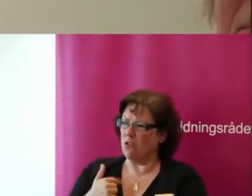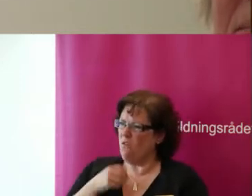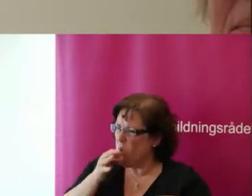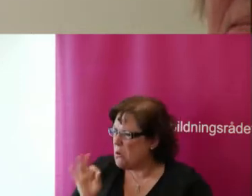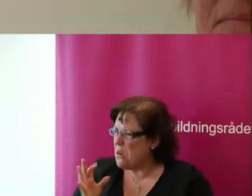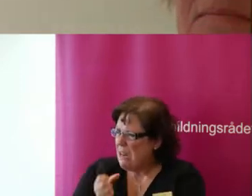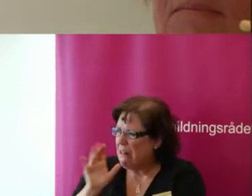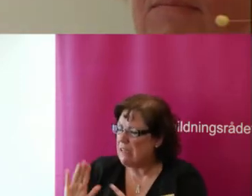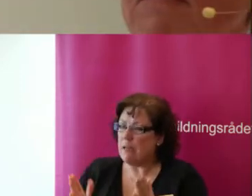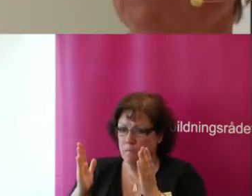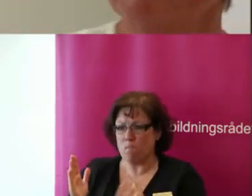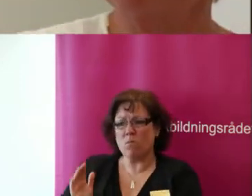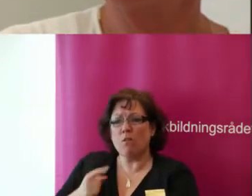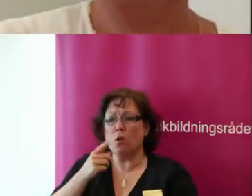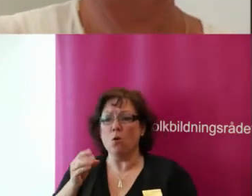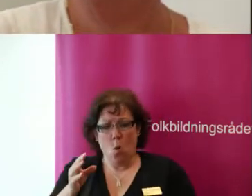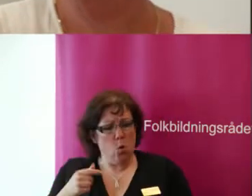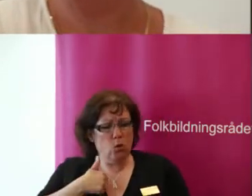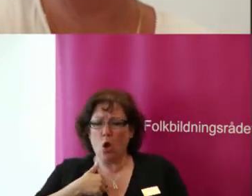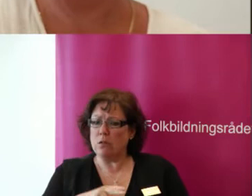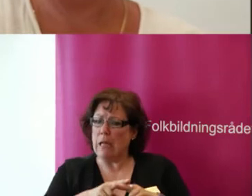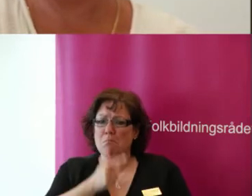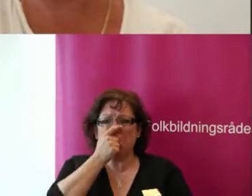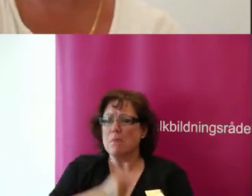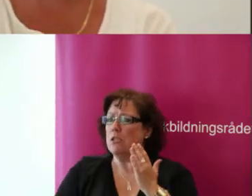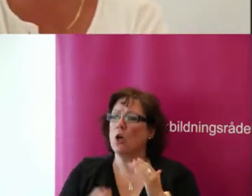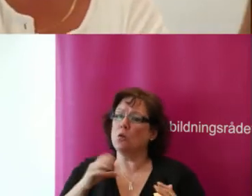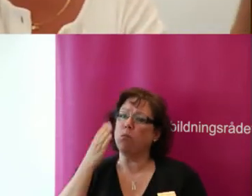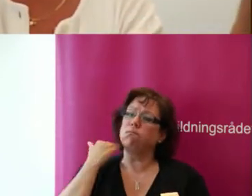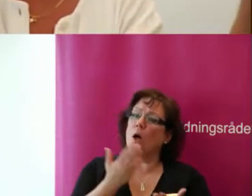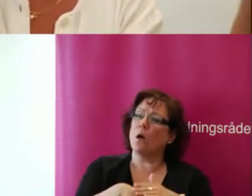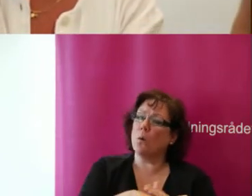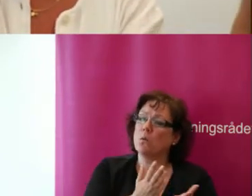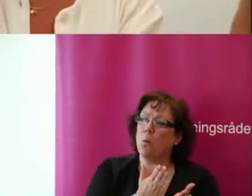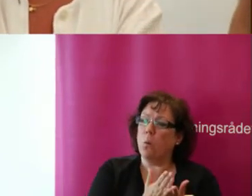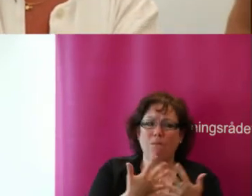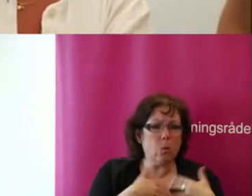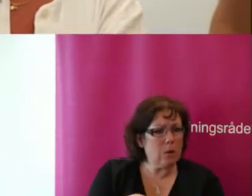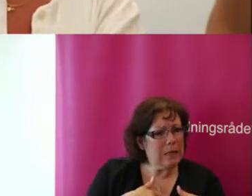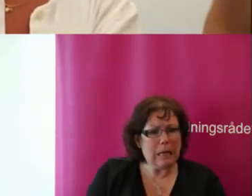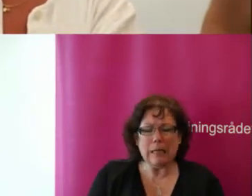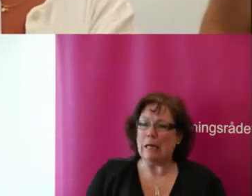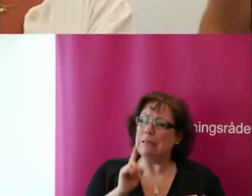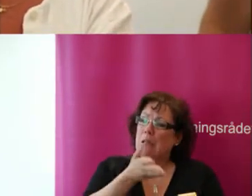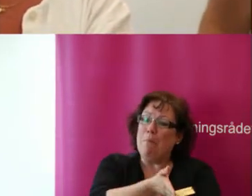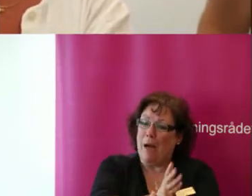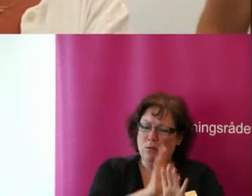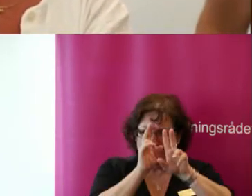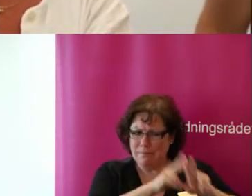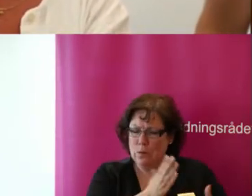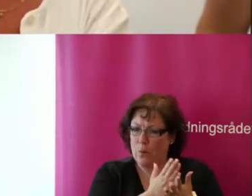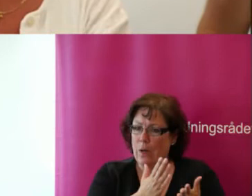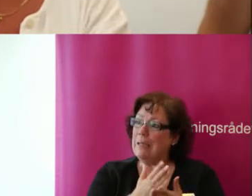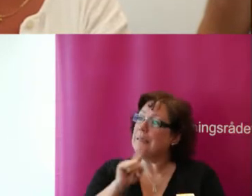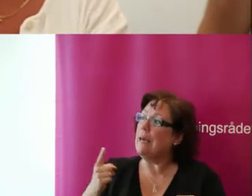då. Jag kände mig helt misslyckad när jag gick i grundskolan. Det funkade inte ett dugg. Och så tog jag en paus. Och sen var det